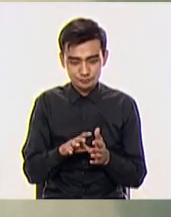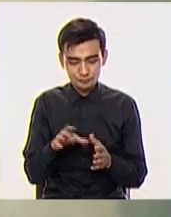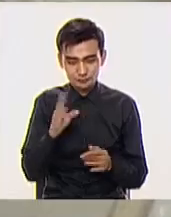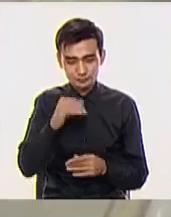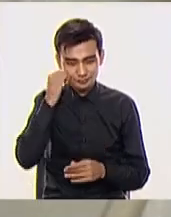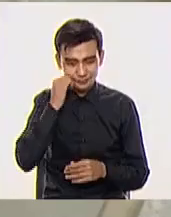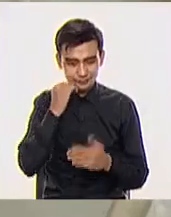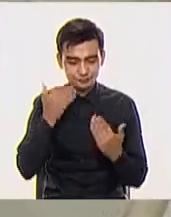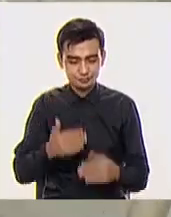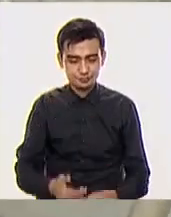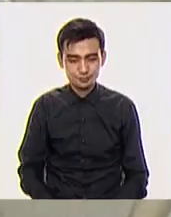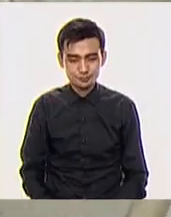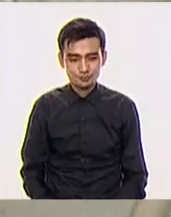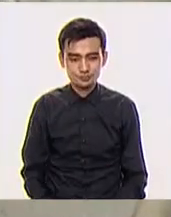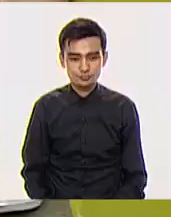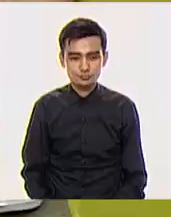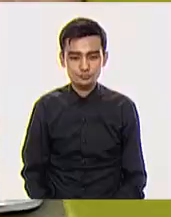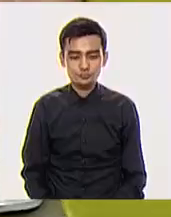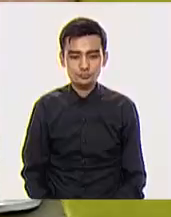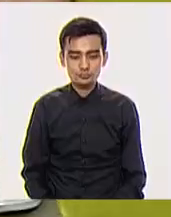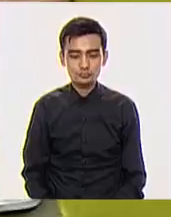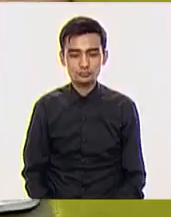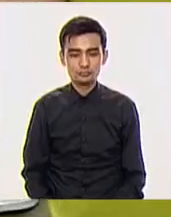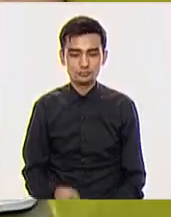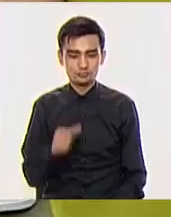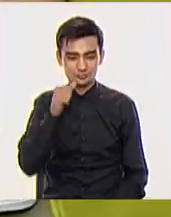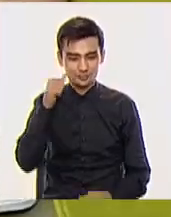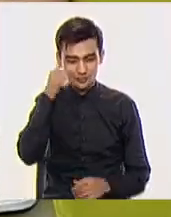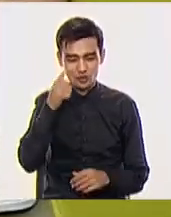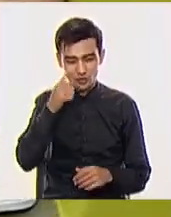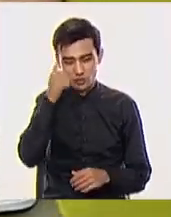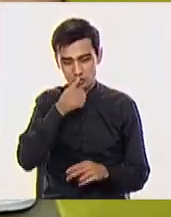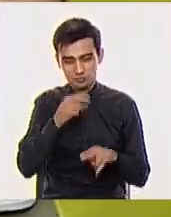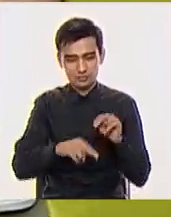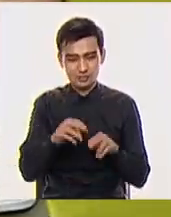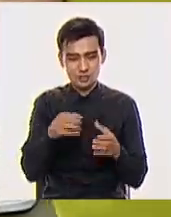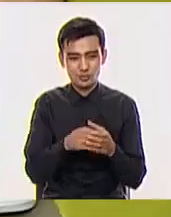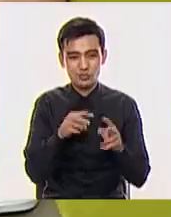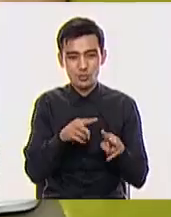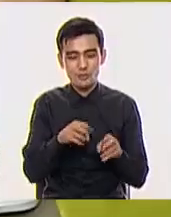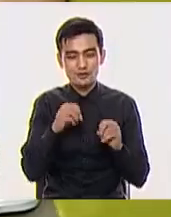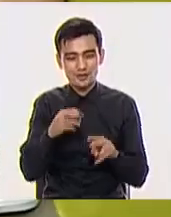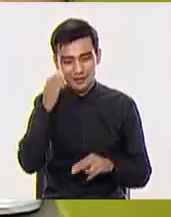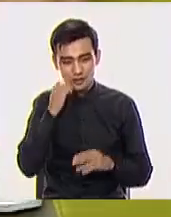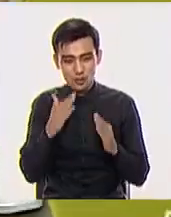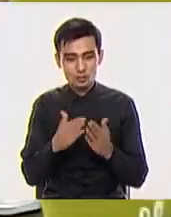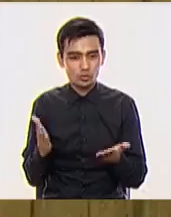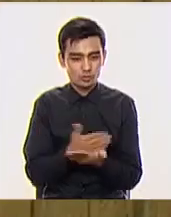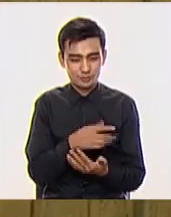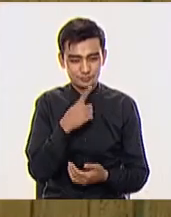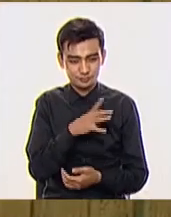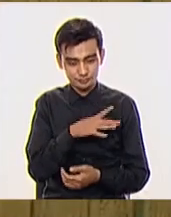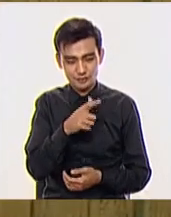әбден тозығы да жетіпті. Былтыр қала құрылысын бақылау басқармасынан ескі үйлерді сүруге рұқсат алған GAP